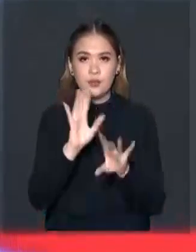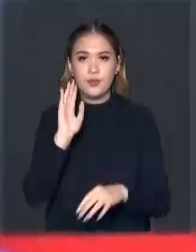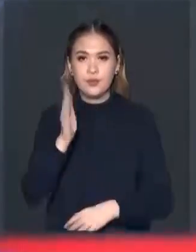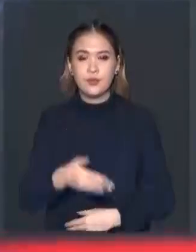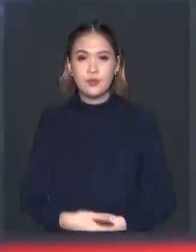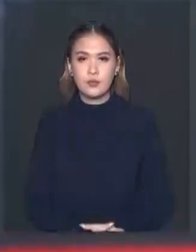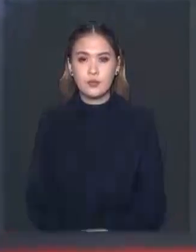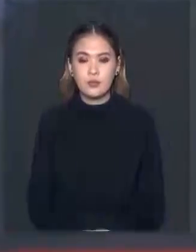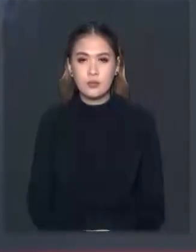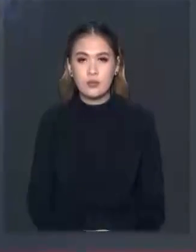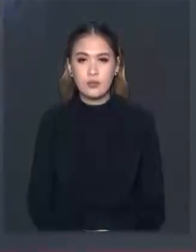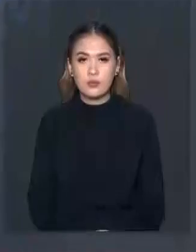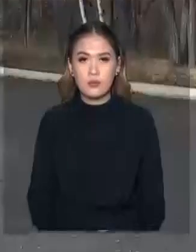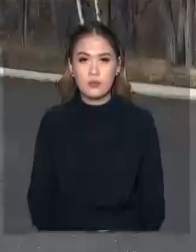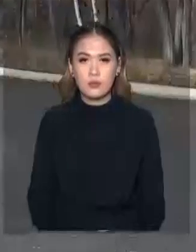баяндап берсін.